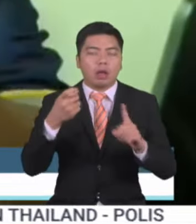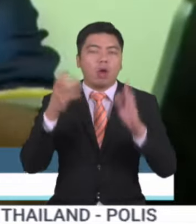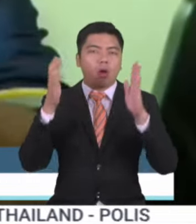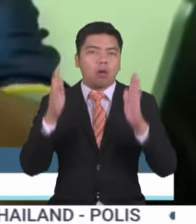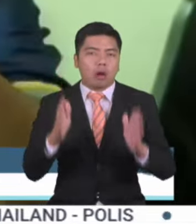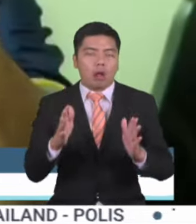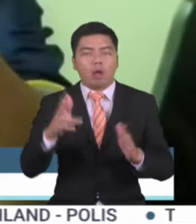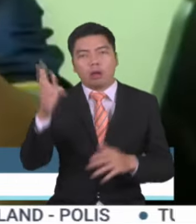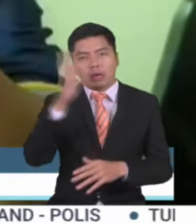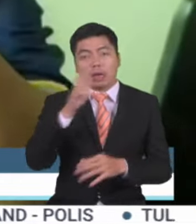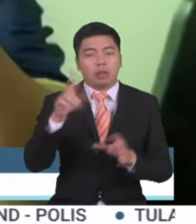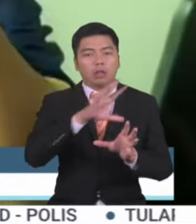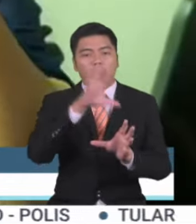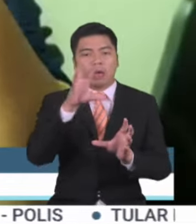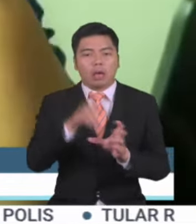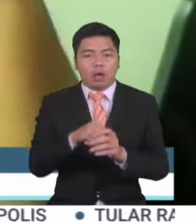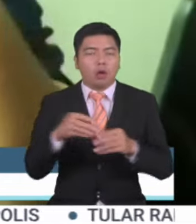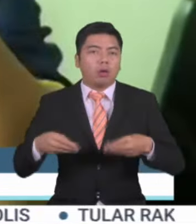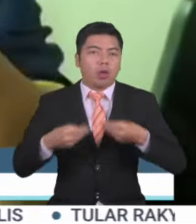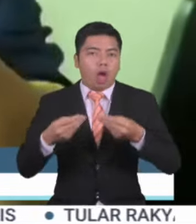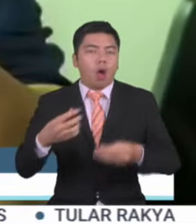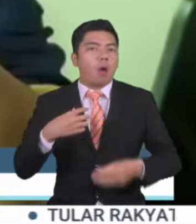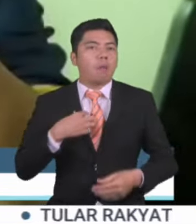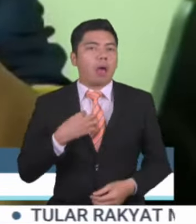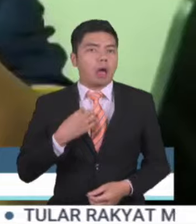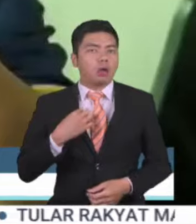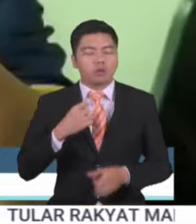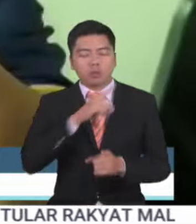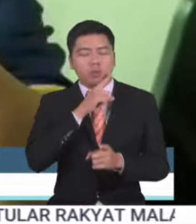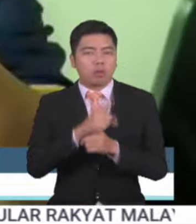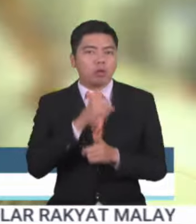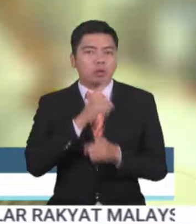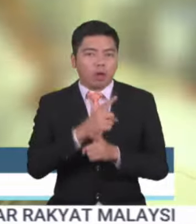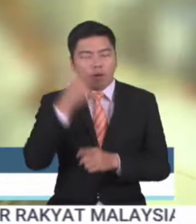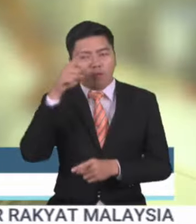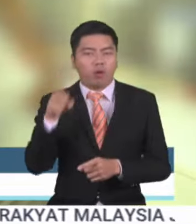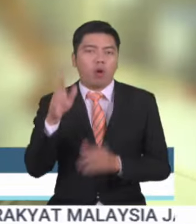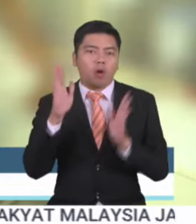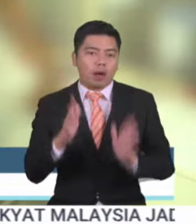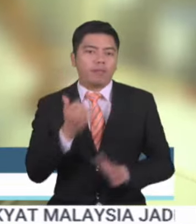termasuk diberikan pemakaian peranti kepada pesalah.